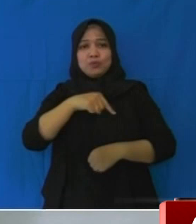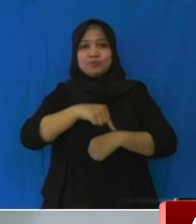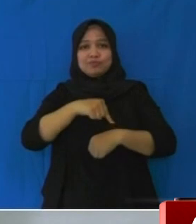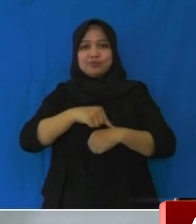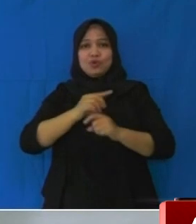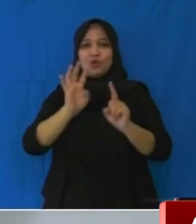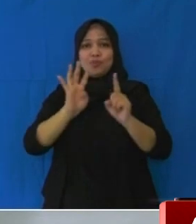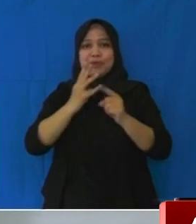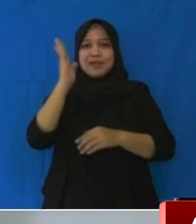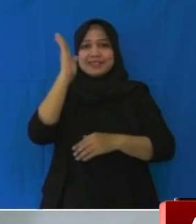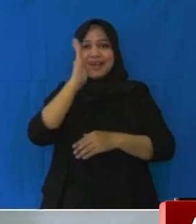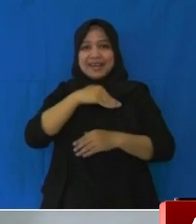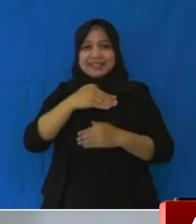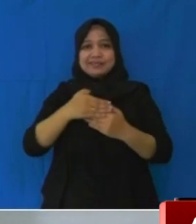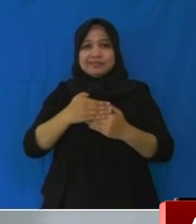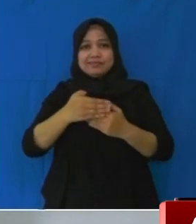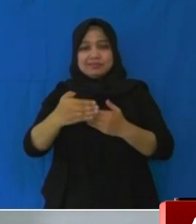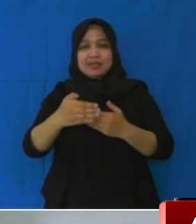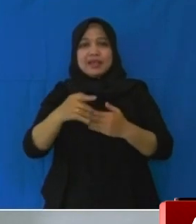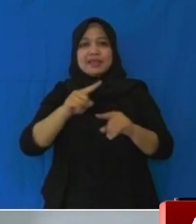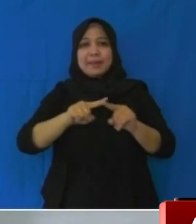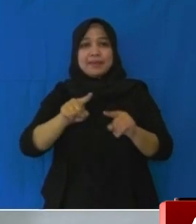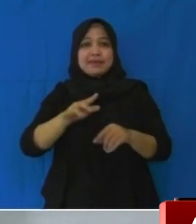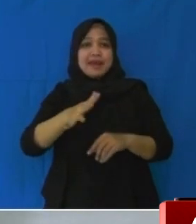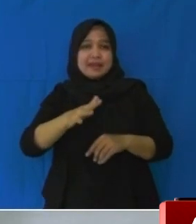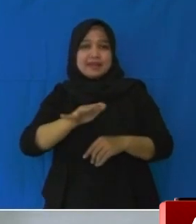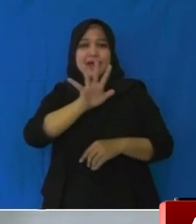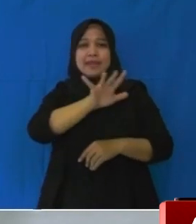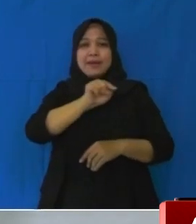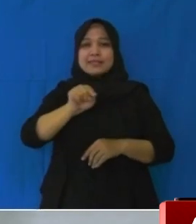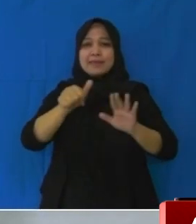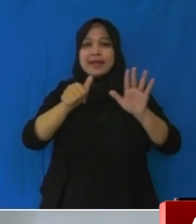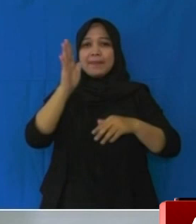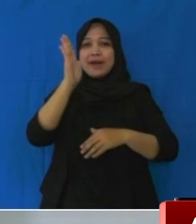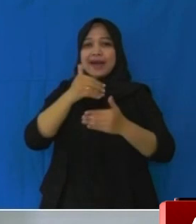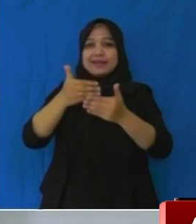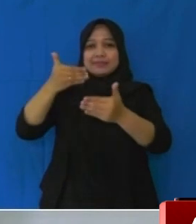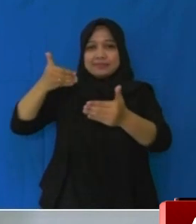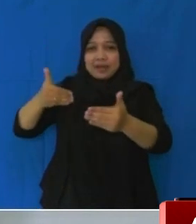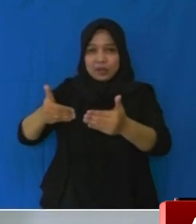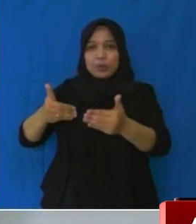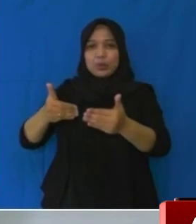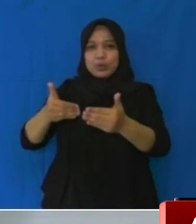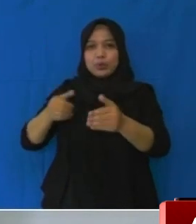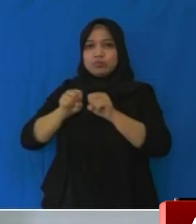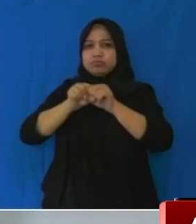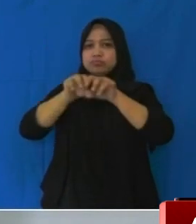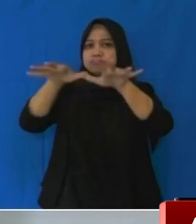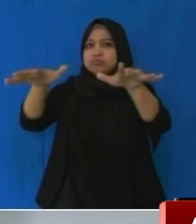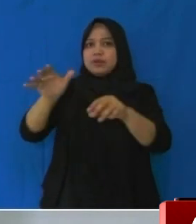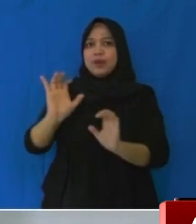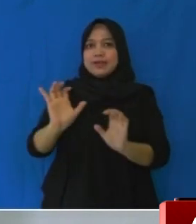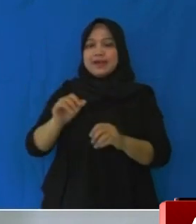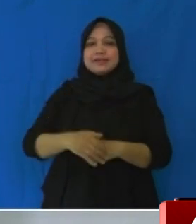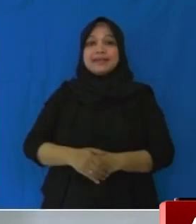rata-rata adalah 5 6 hari yang lalu mudah-mudahan dengan kita menggunakan masker sejak